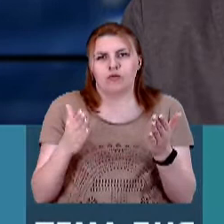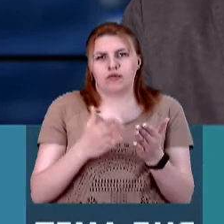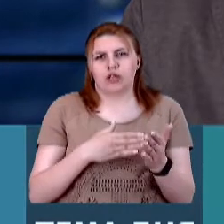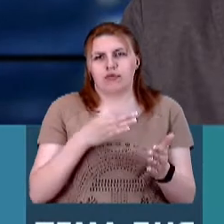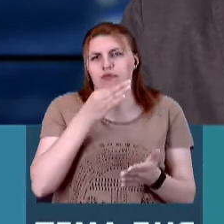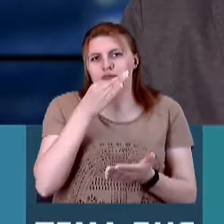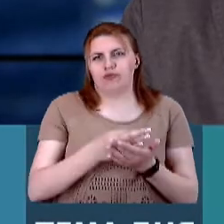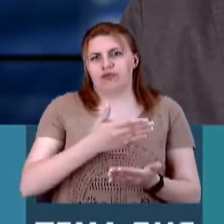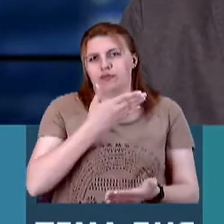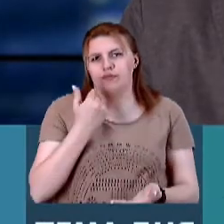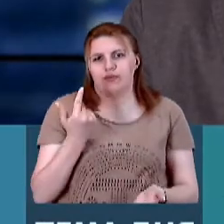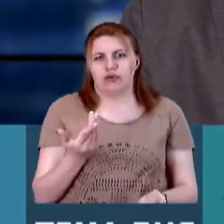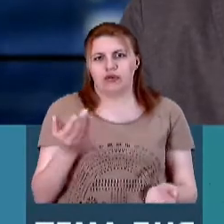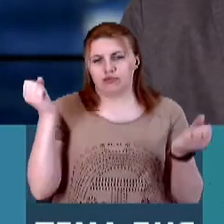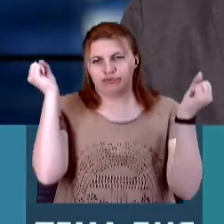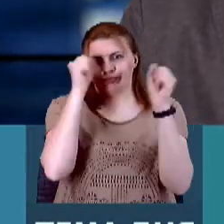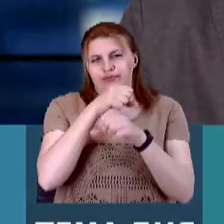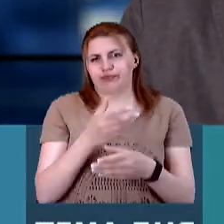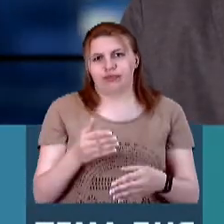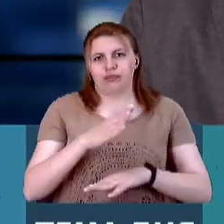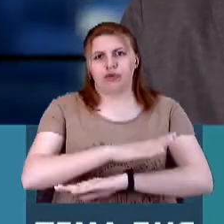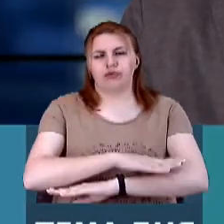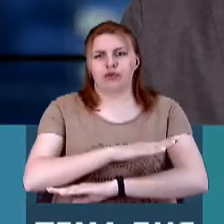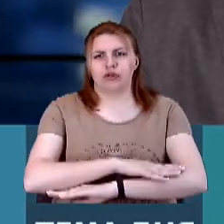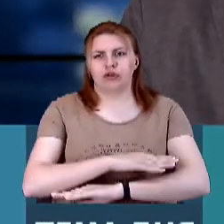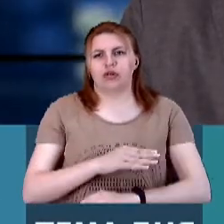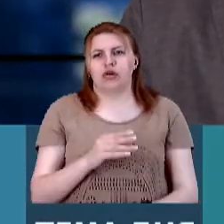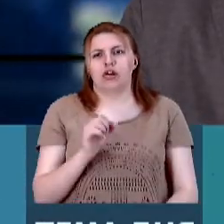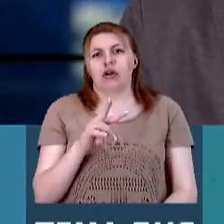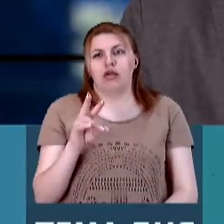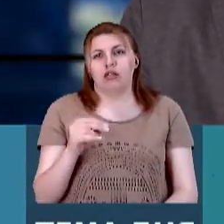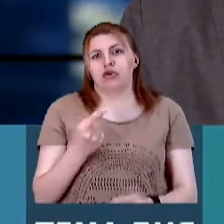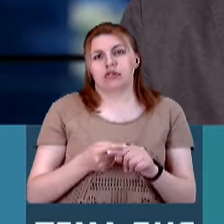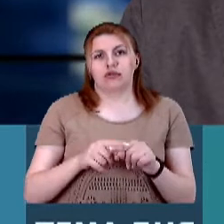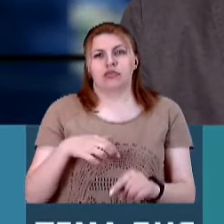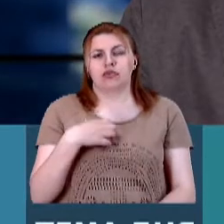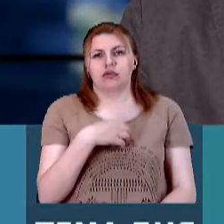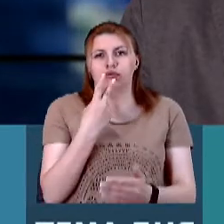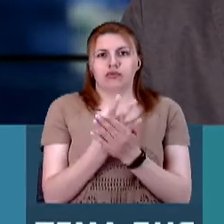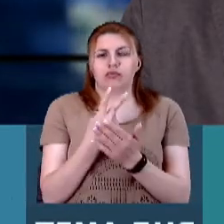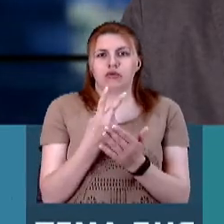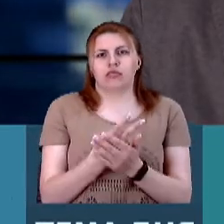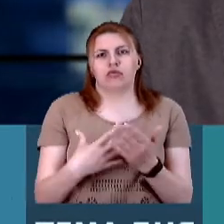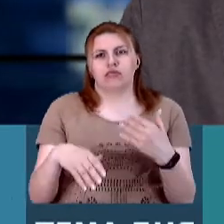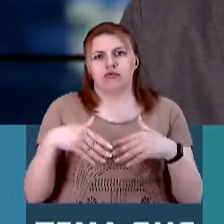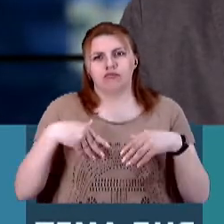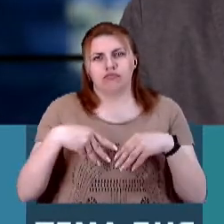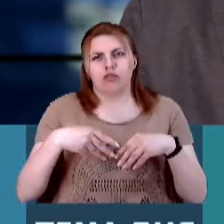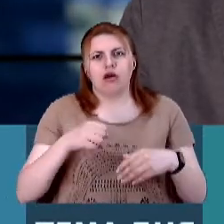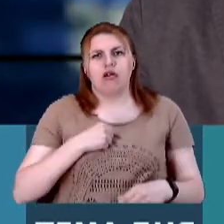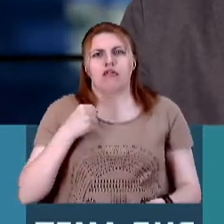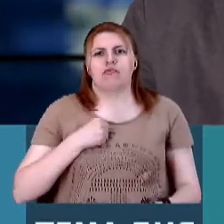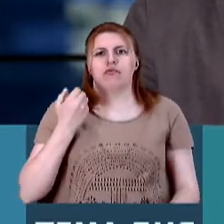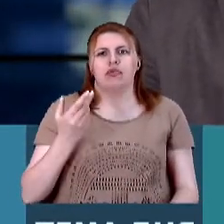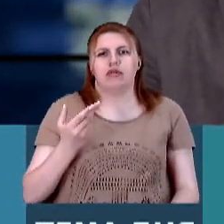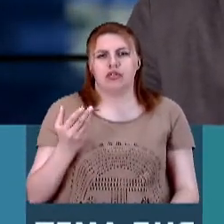недожерстка поведінка. Ну, але для Путіна, вочевидь, це надзвичайно важливо показати міць російської армії, вивести там 14 тисяч